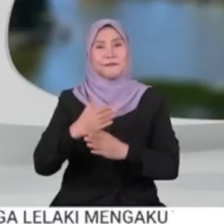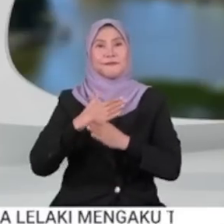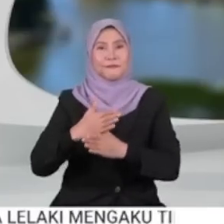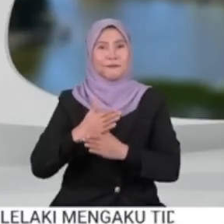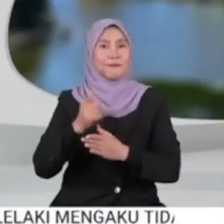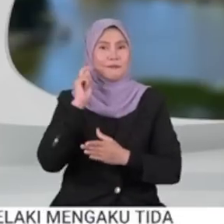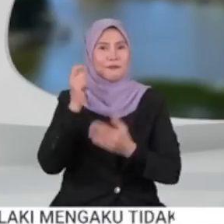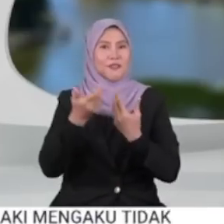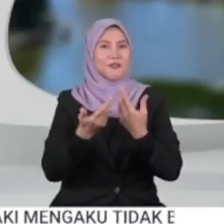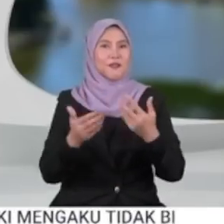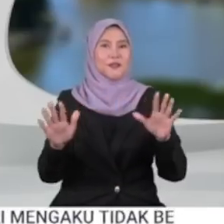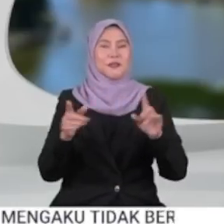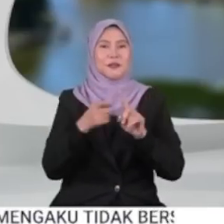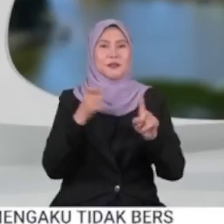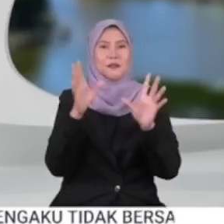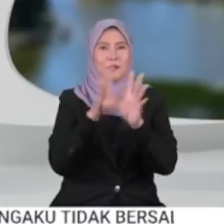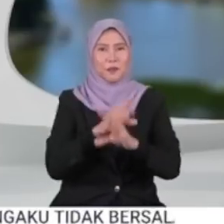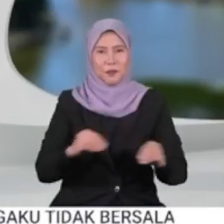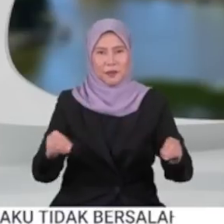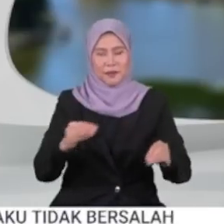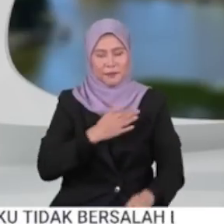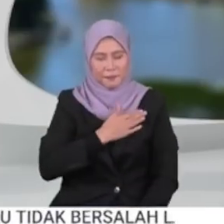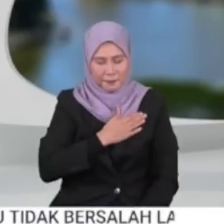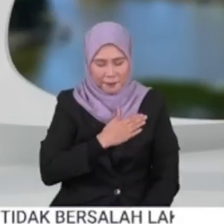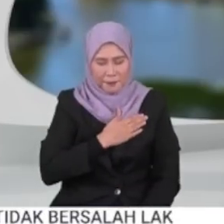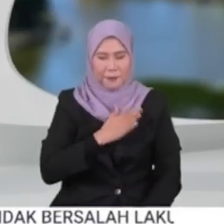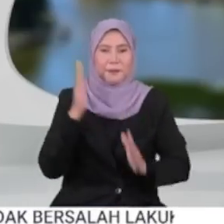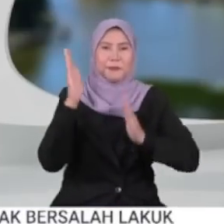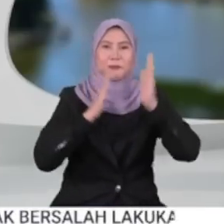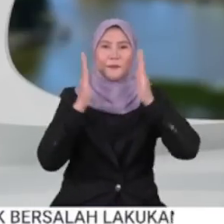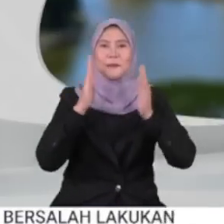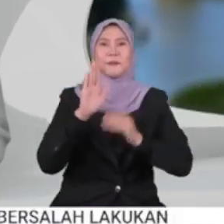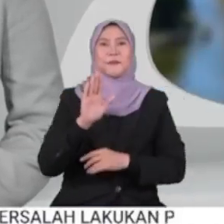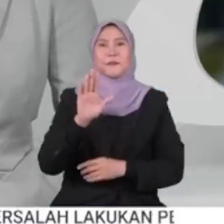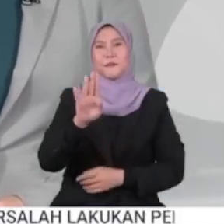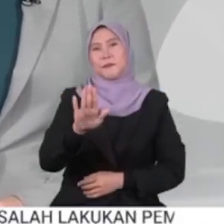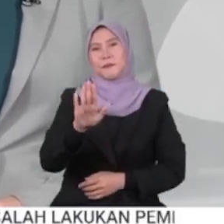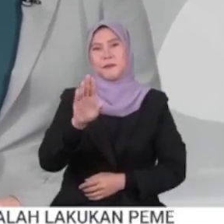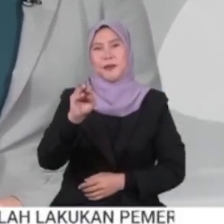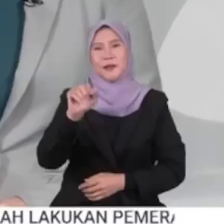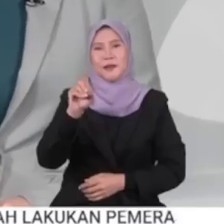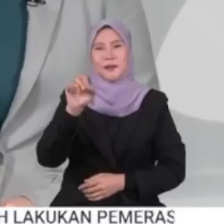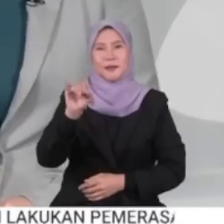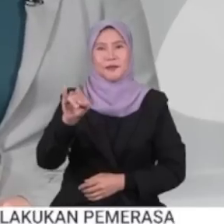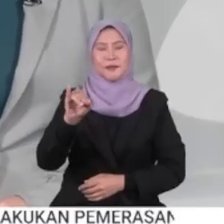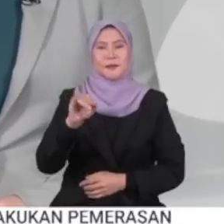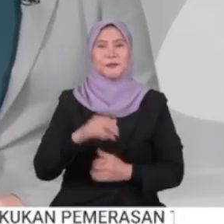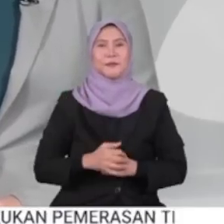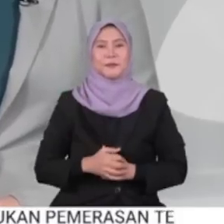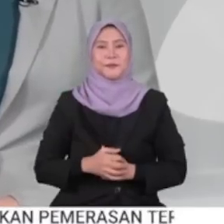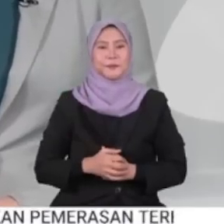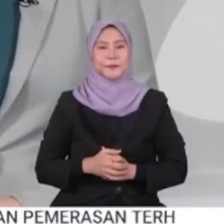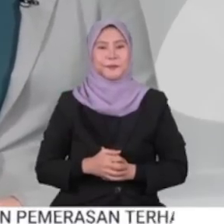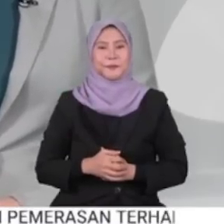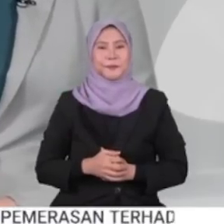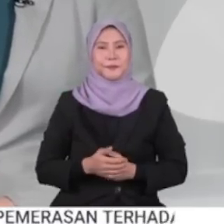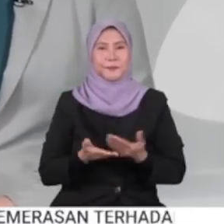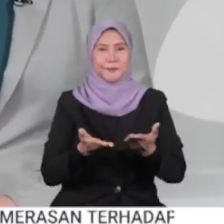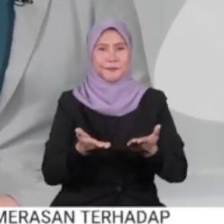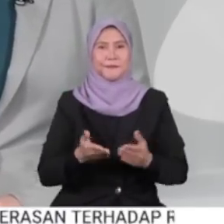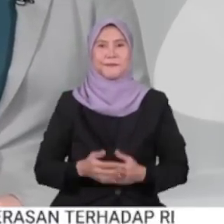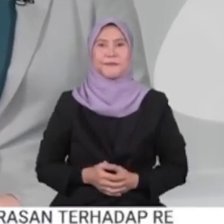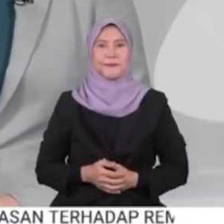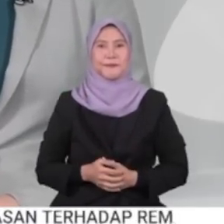Perkongsian itu tadi mengakhiri berita dari Sarawak. Salam Malaysia Madani. Kita kembali bersama SAHIH di Angkasa Puri untuk berita seterusnya.